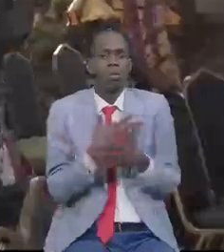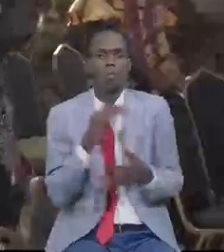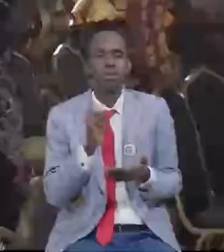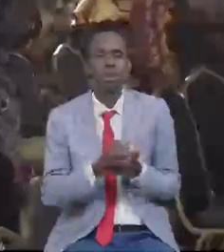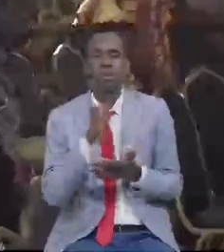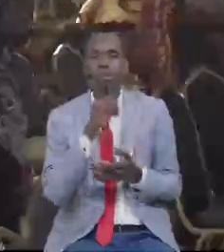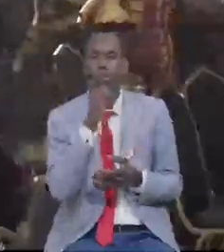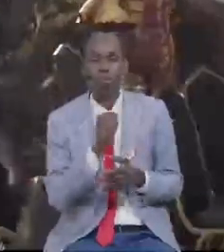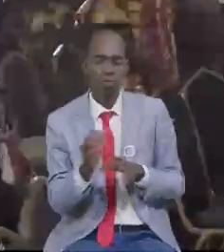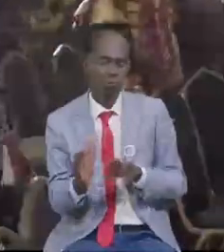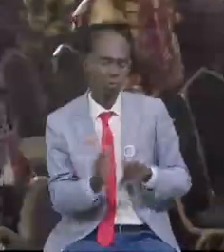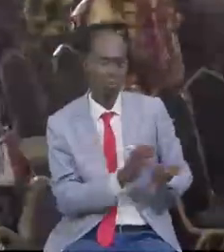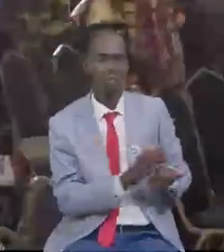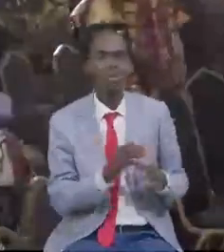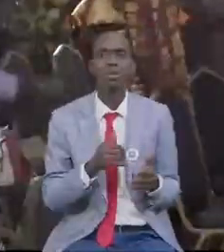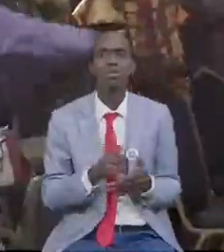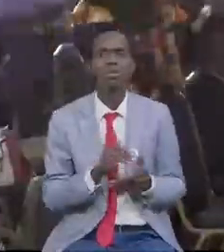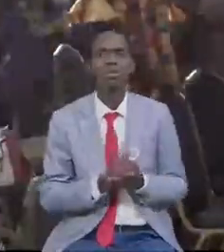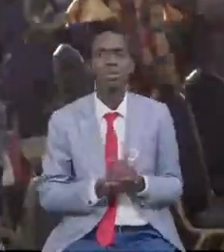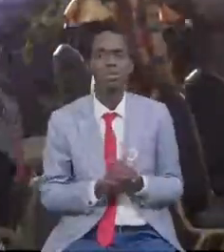Anciens chants.